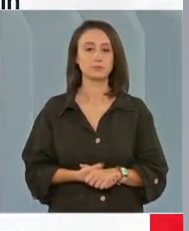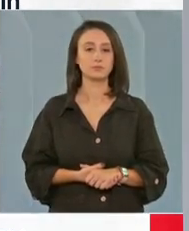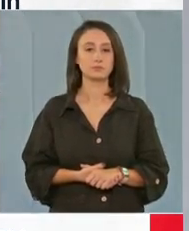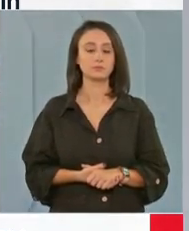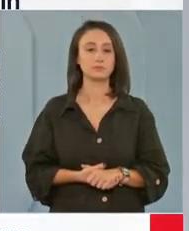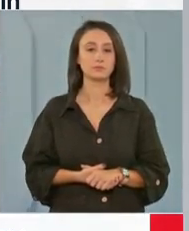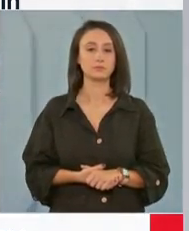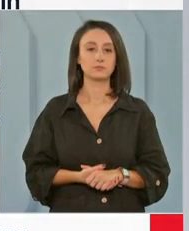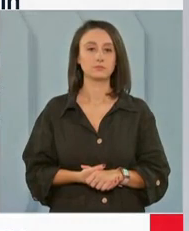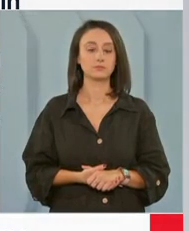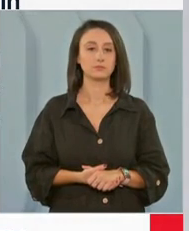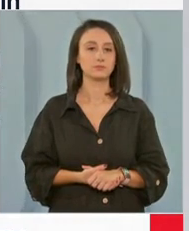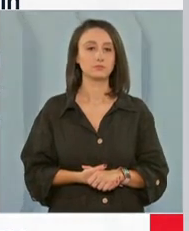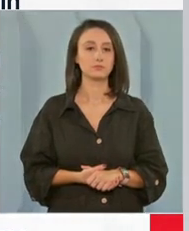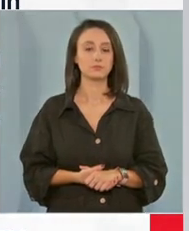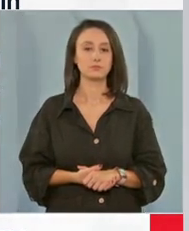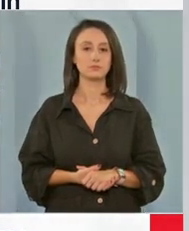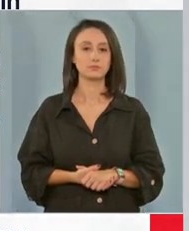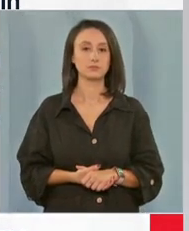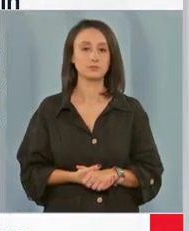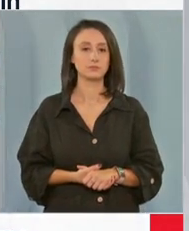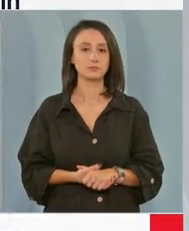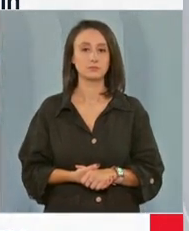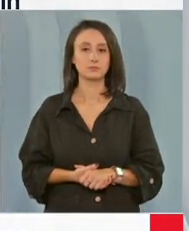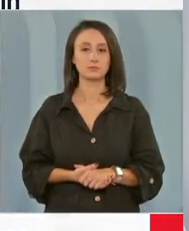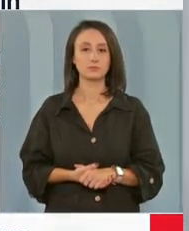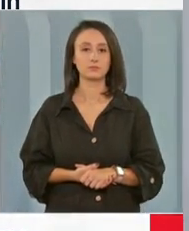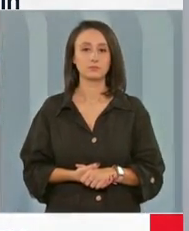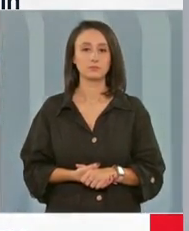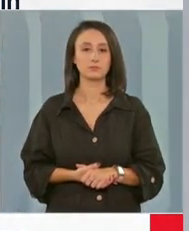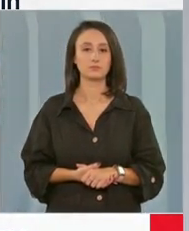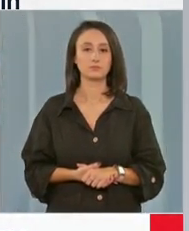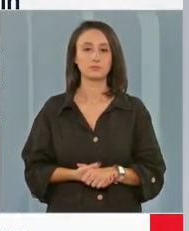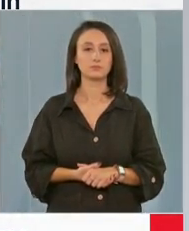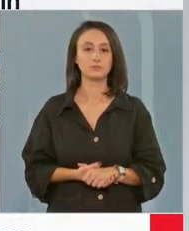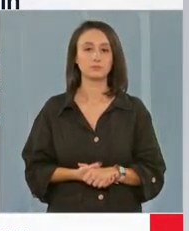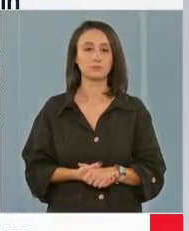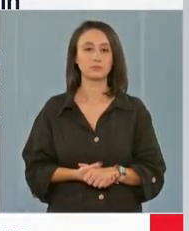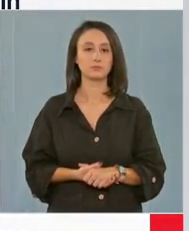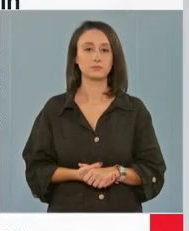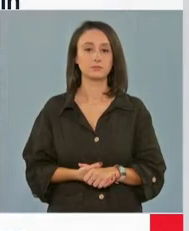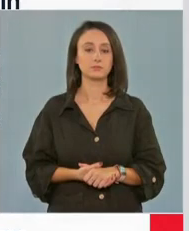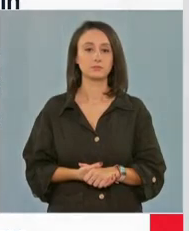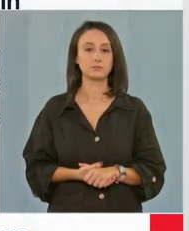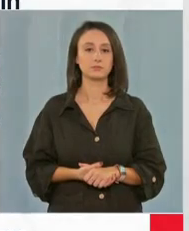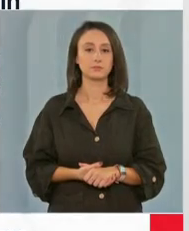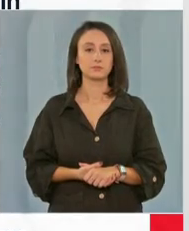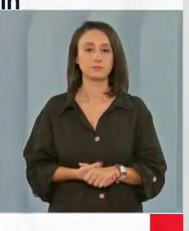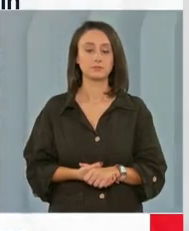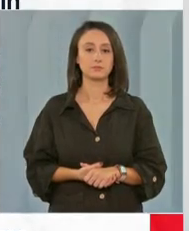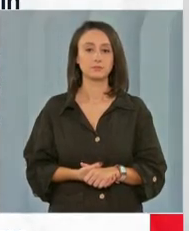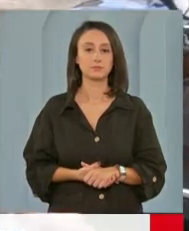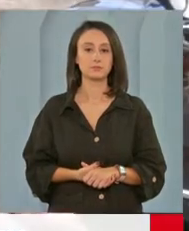dar majoritatea partidelor din guvern nu doresc. A spus europarlamentara Sofia Intveld, membra partidului de guvernământ